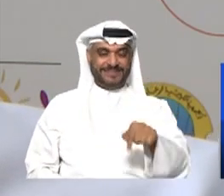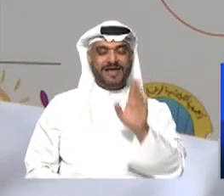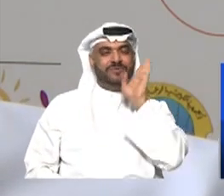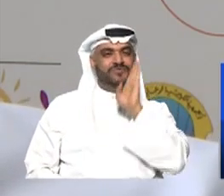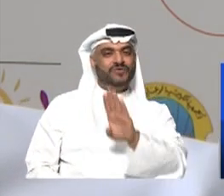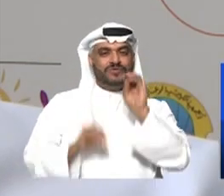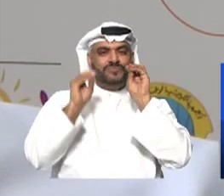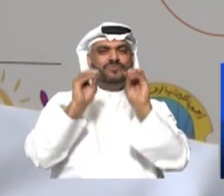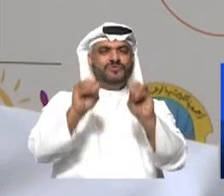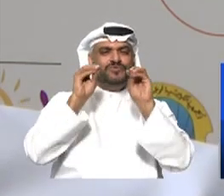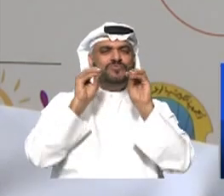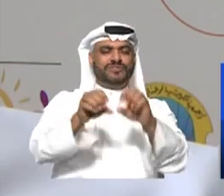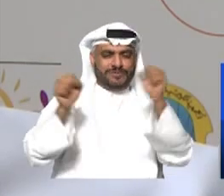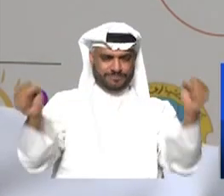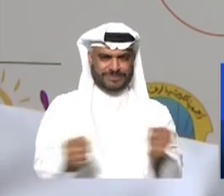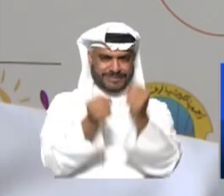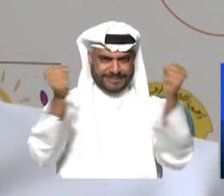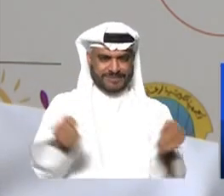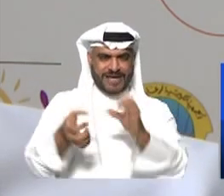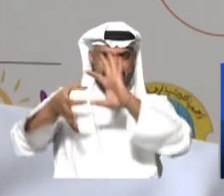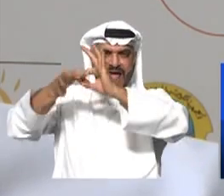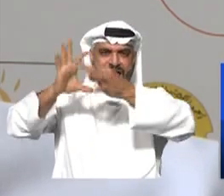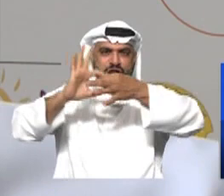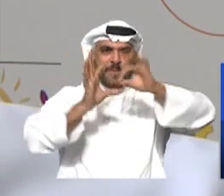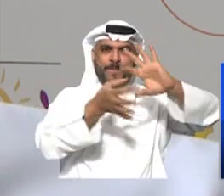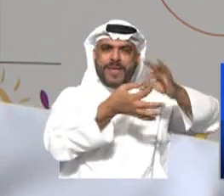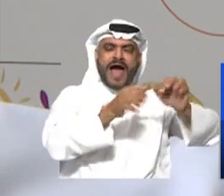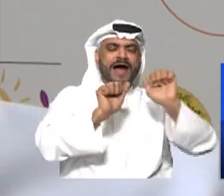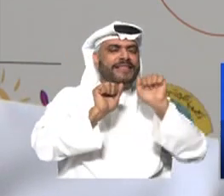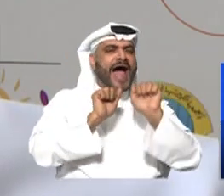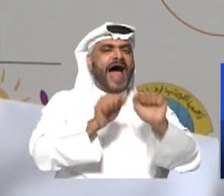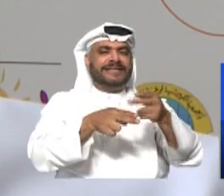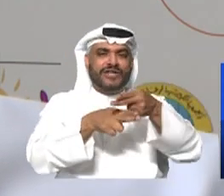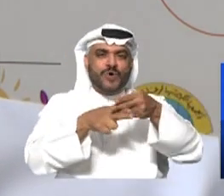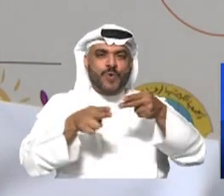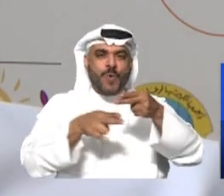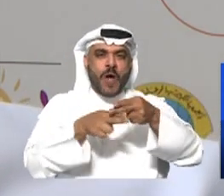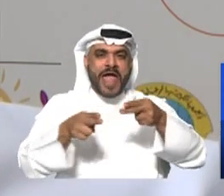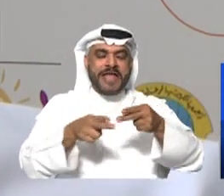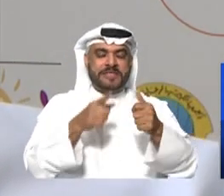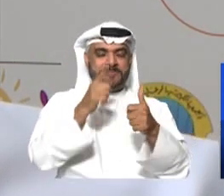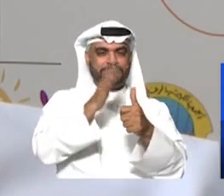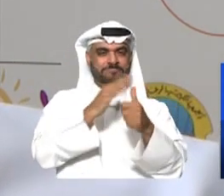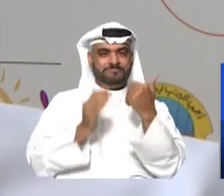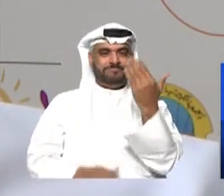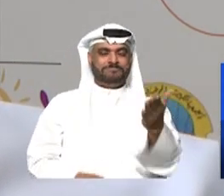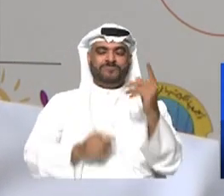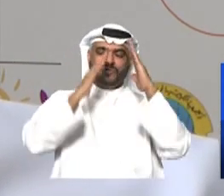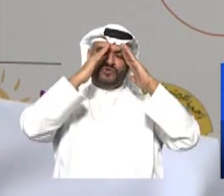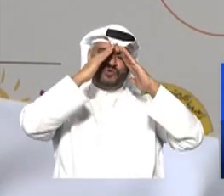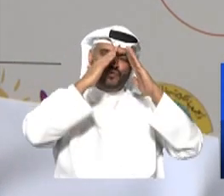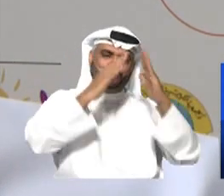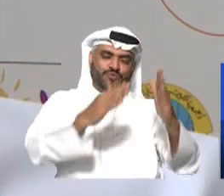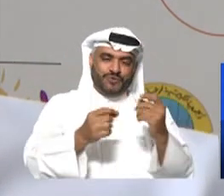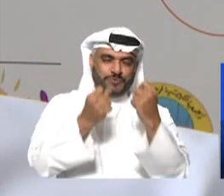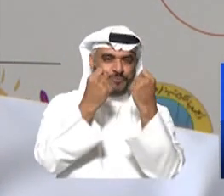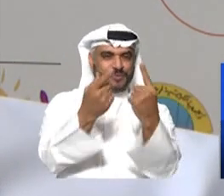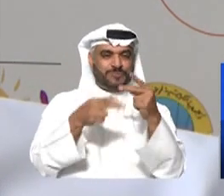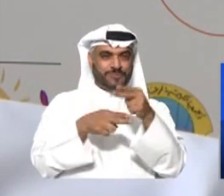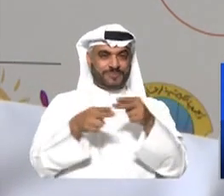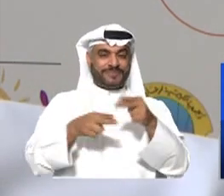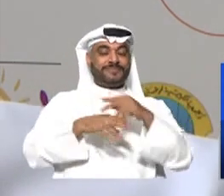الاولمبياد الخاص الكويتي من هي من ابدى المباراه همم للاولمبياد الخاص الكويتي